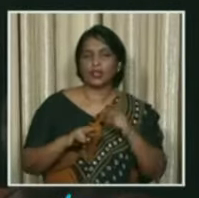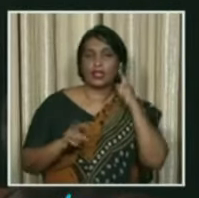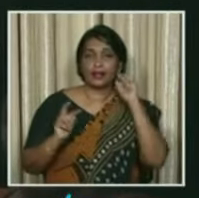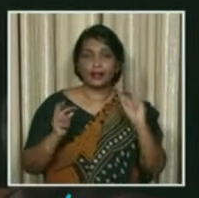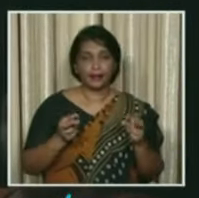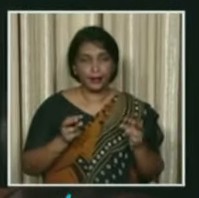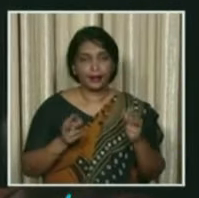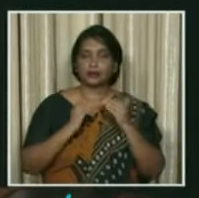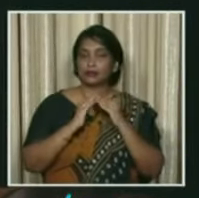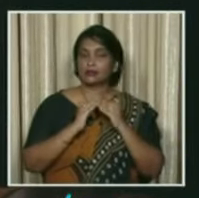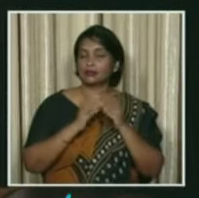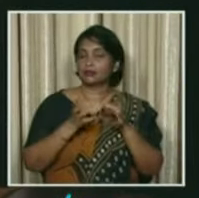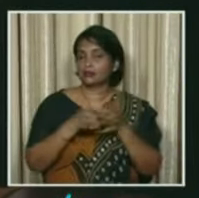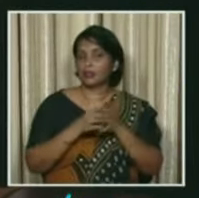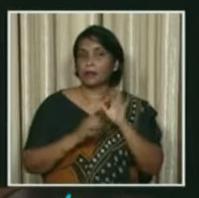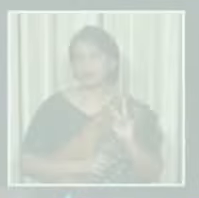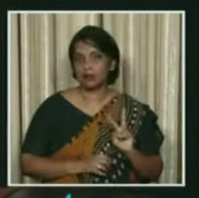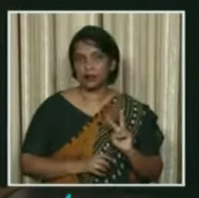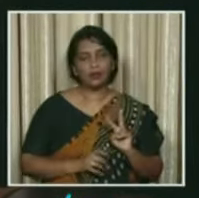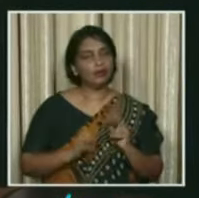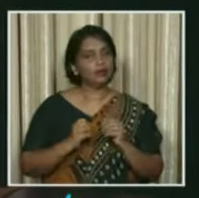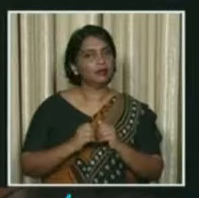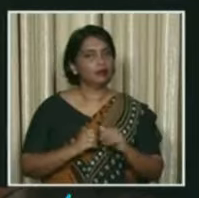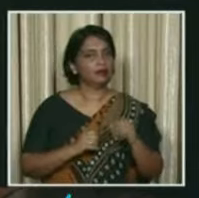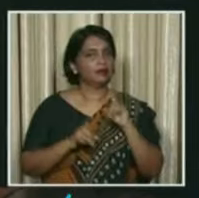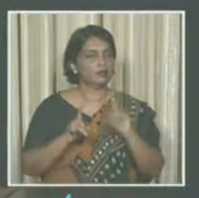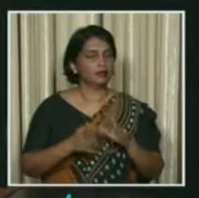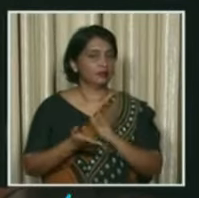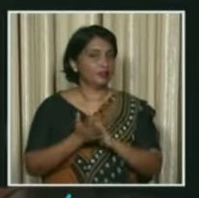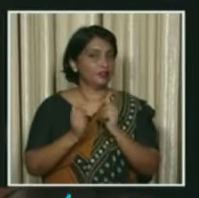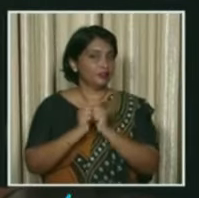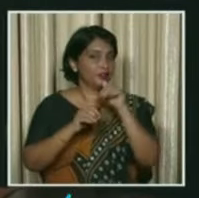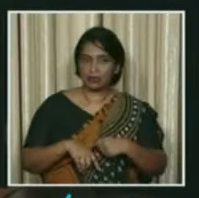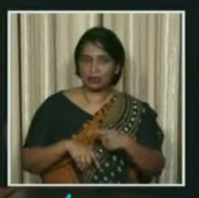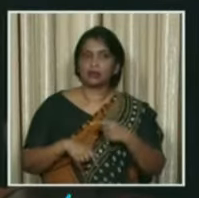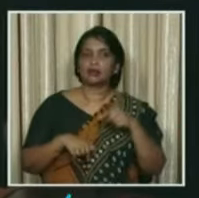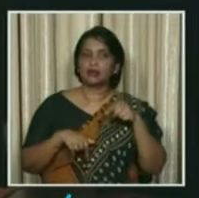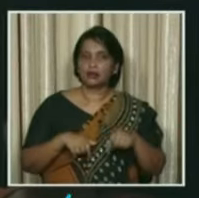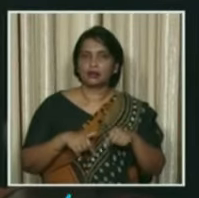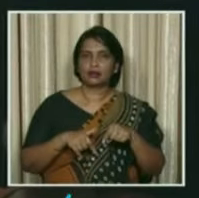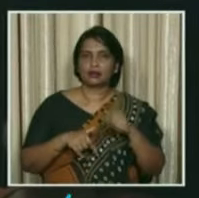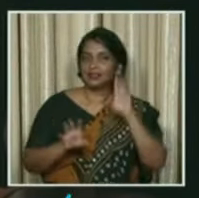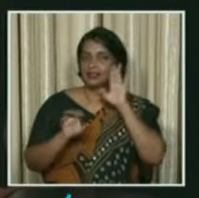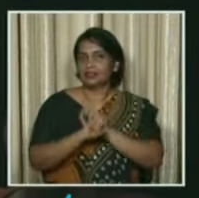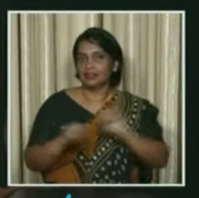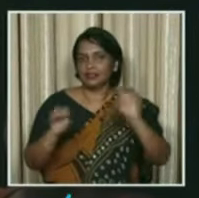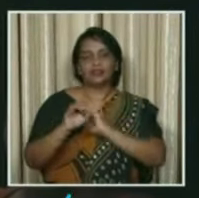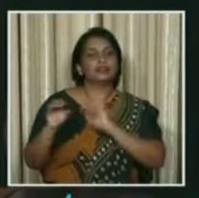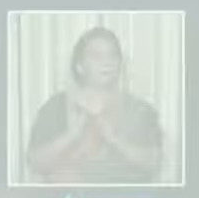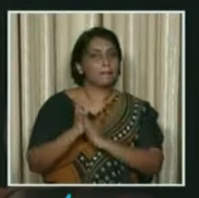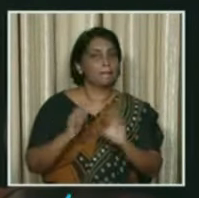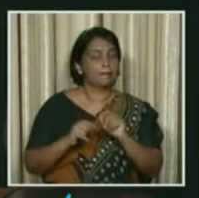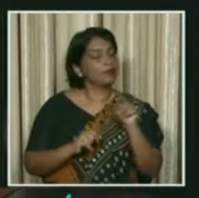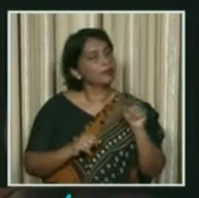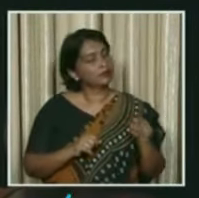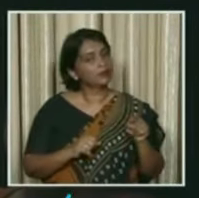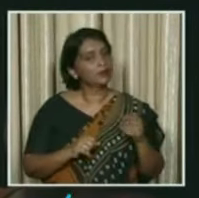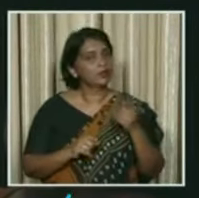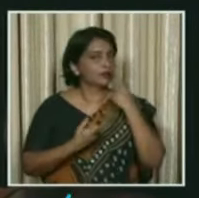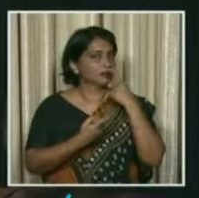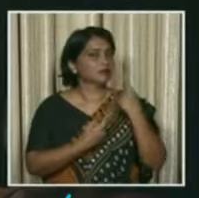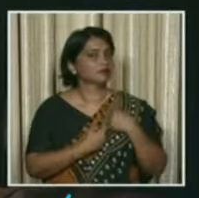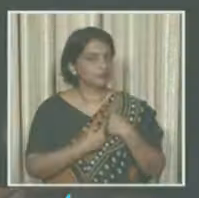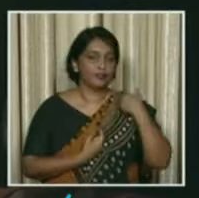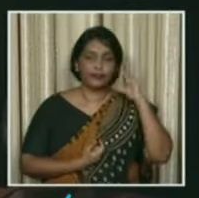තියෙනවා. ගුවන්විදුලි නාලිකා 52ක් තියෙනවා. මේ වගේ සේවය කරන අය ඡන්දෙ දවසේදී මේ ක්‍රියාවලියේ ඉන්නේ. දැන් මාධ්‍යවේදීන් මගෙන් ඉල්ලීමක්